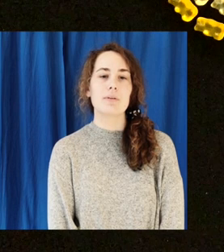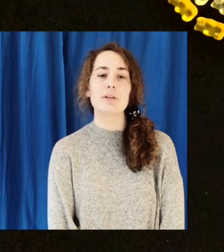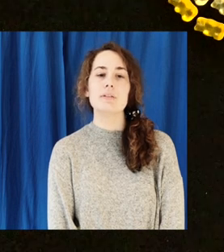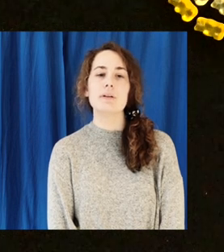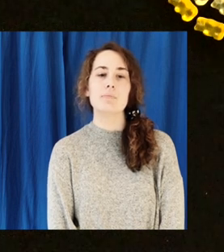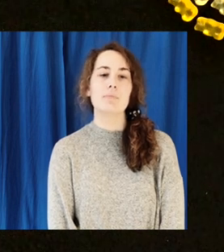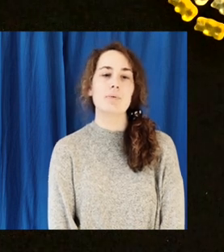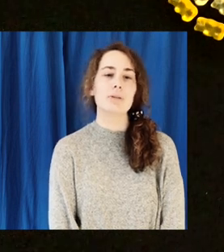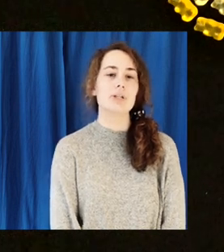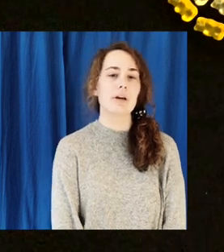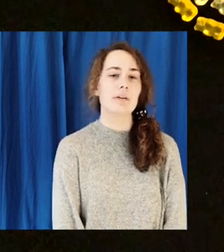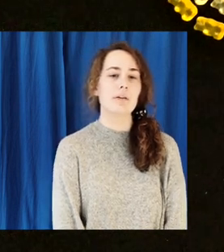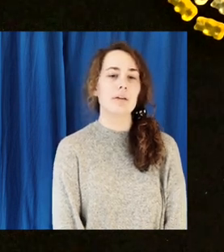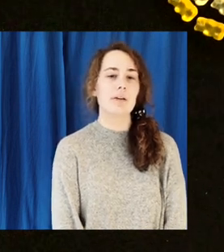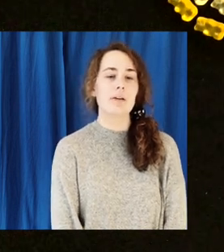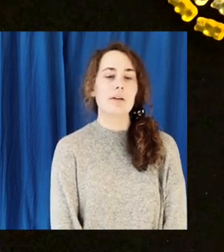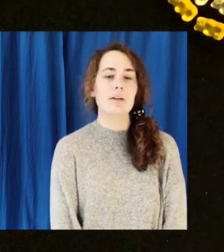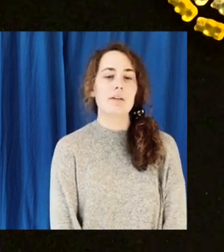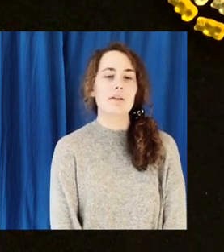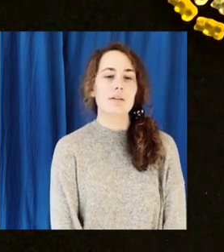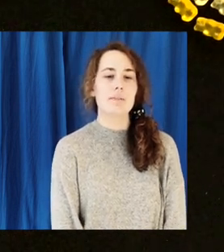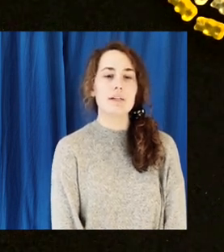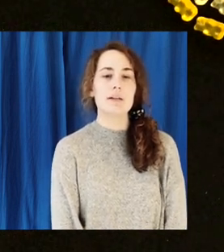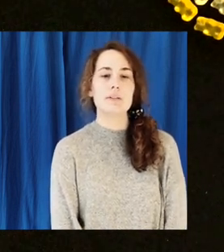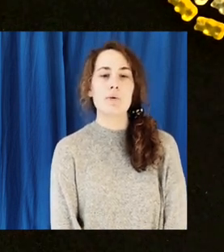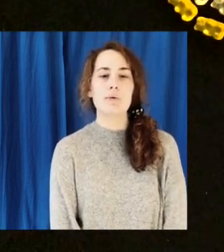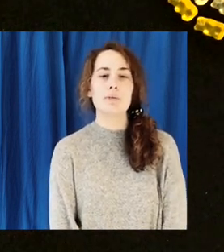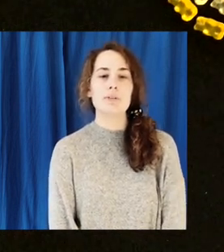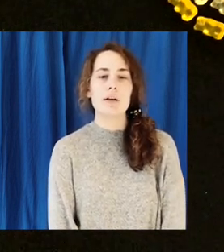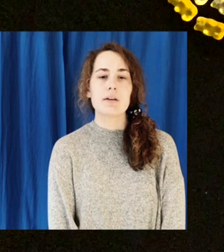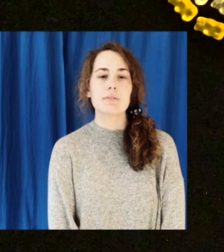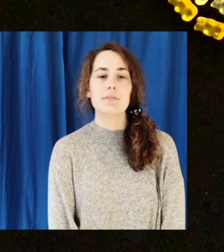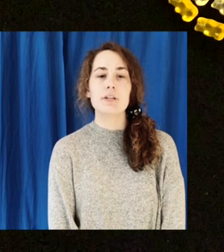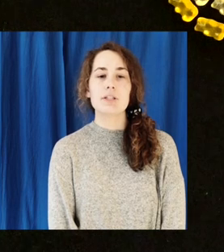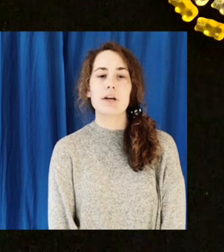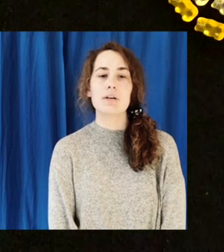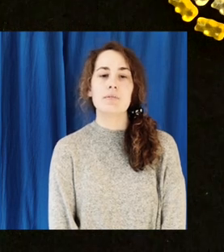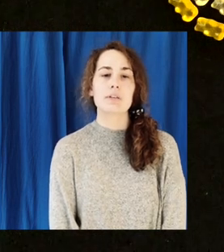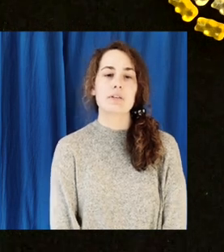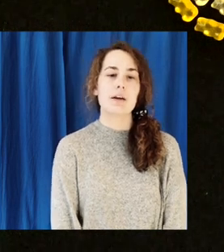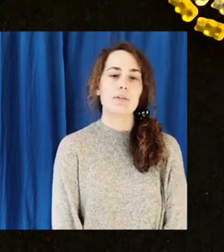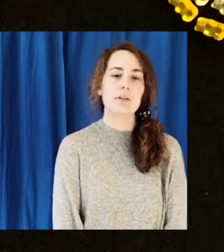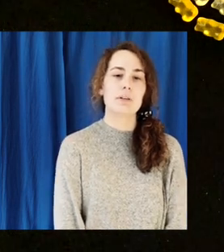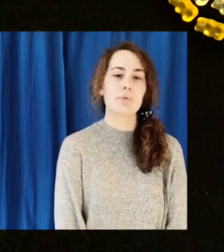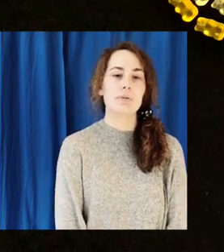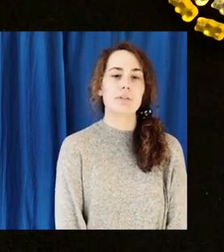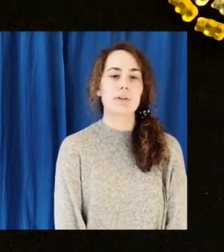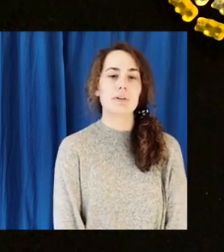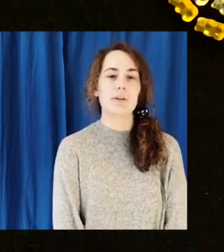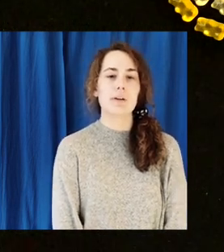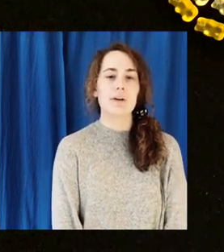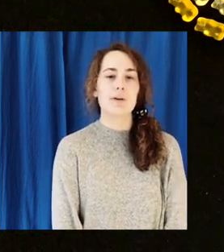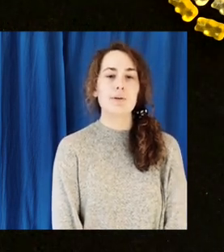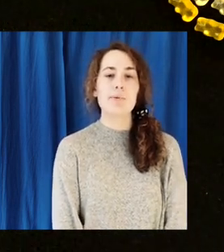und leuchtende, bunte Sterne. Das Weltall ist so groß, dass wir viele Sterne nur als kleine leuchtende Punkte